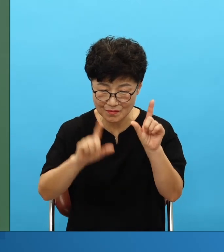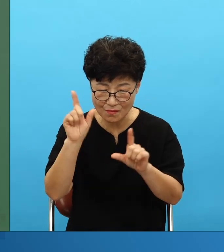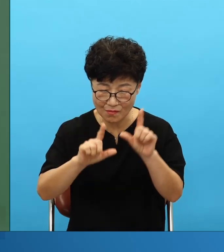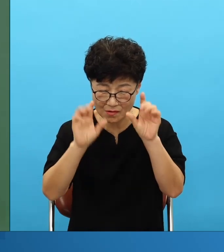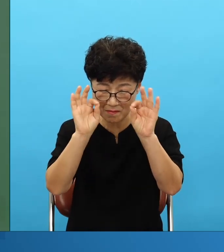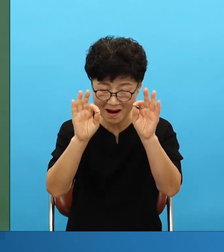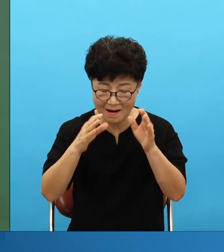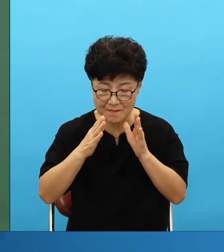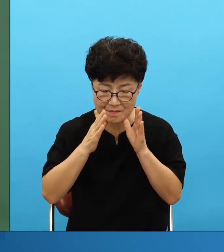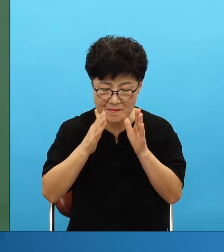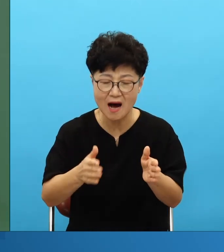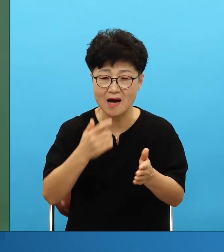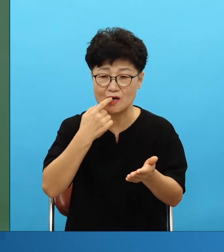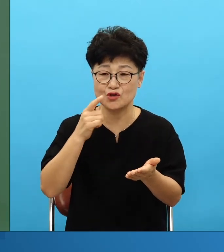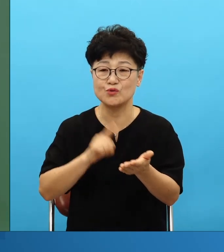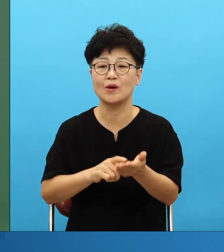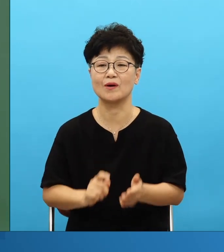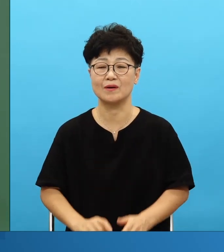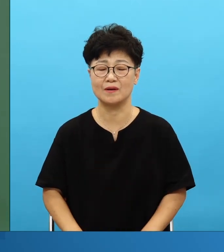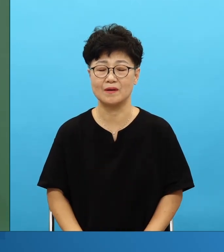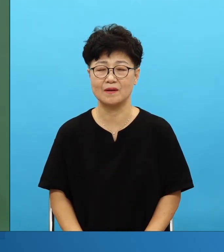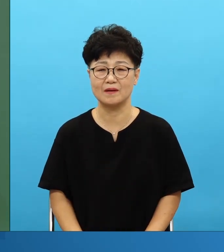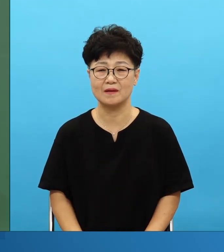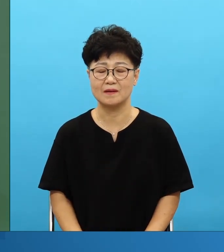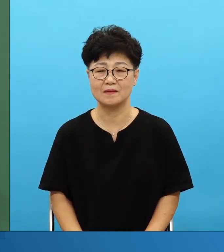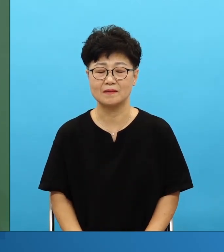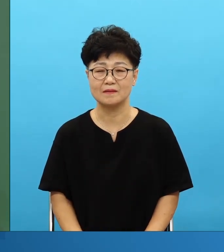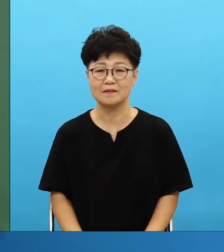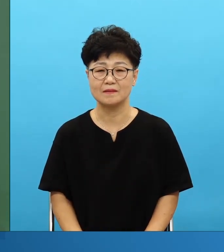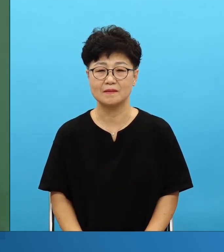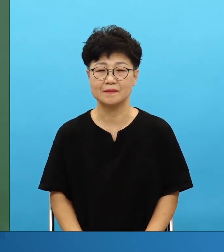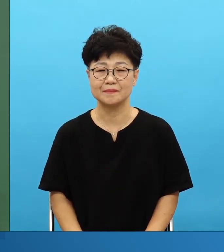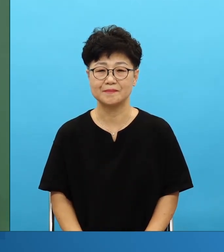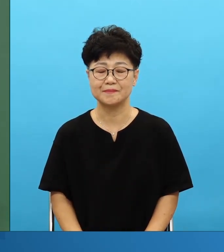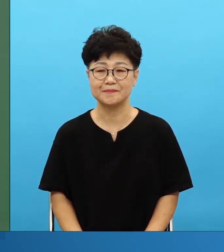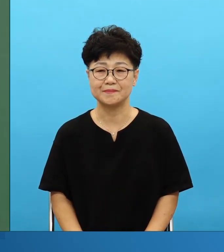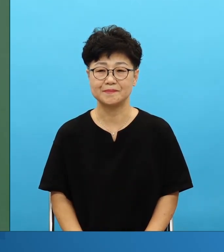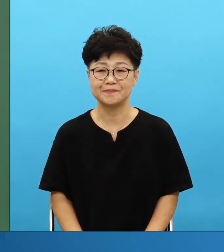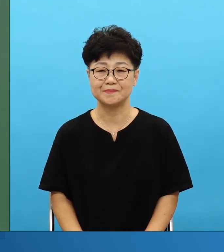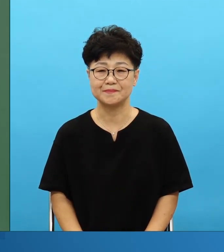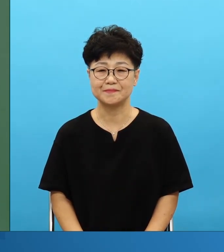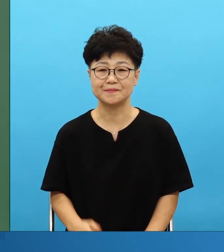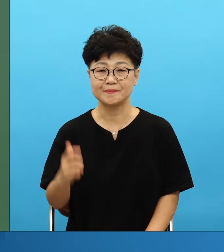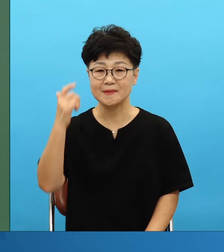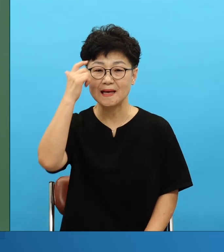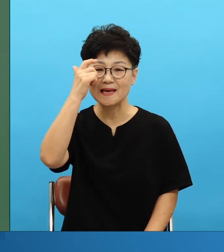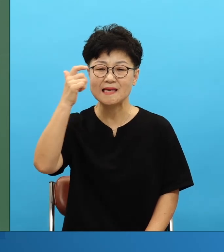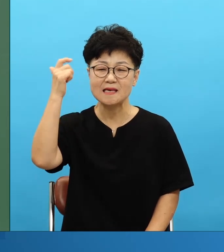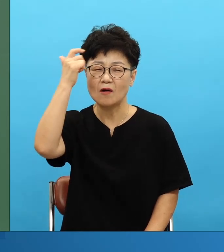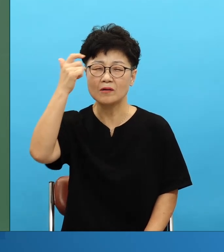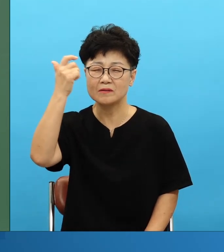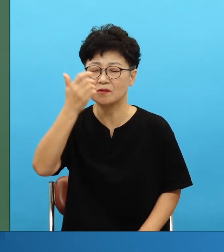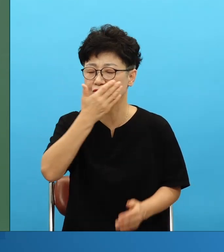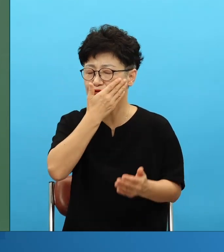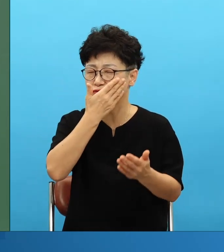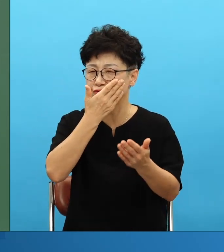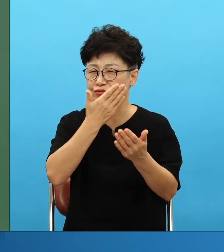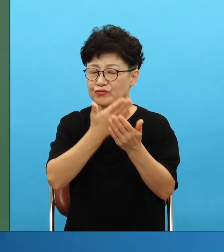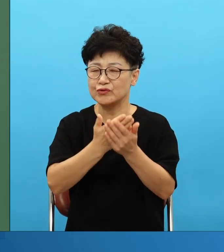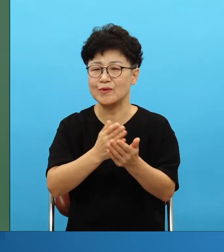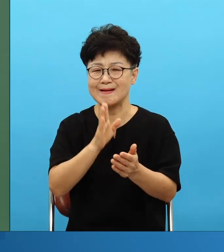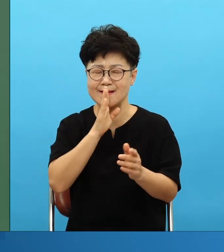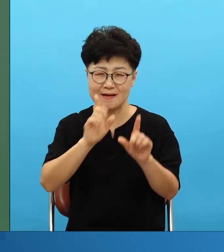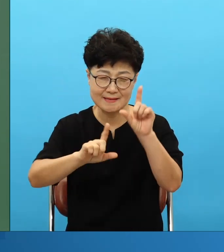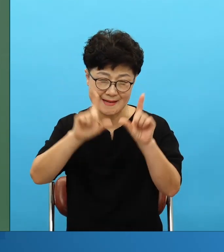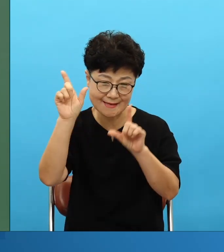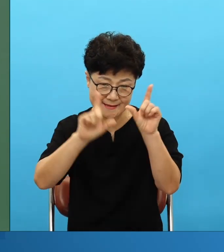present reality. If we only look at the present reality, we will be deceived. 영적 사실을 보는 거예요. We have to see the spiritual facts.